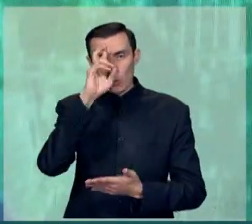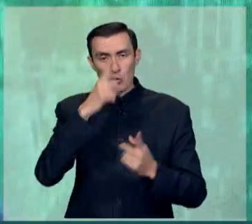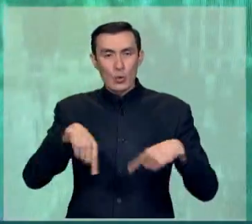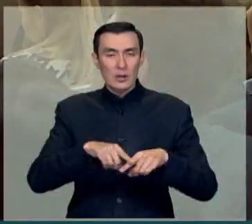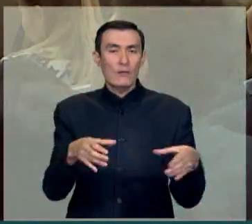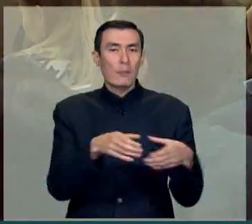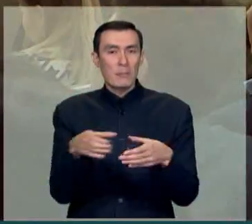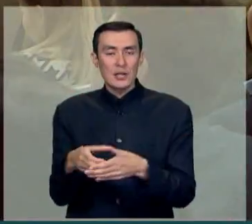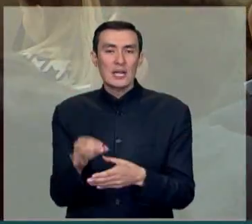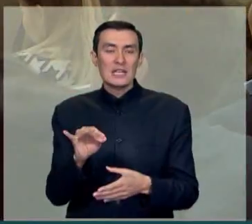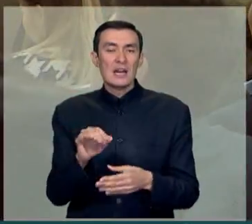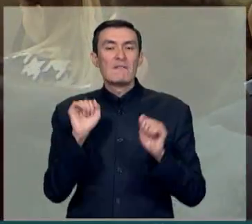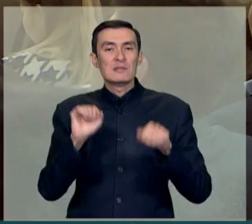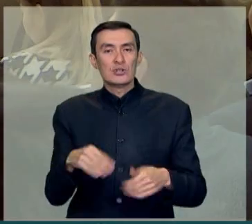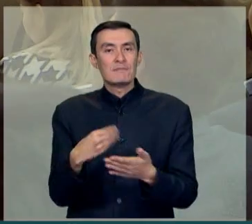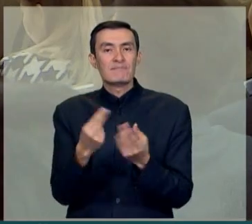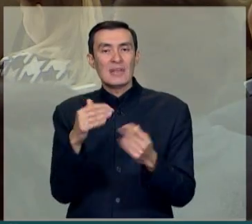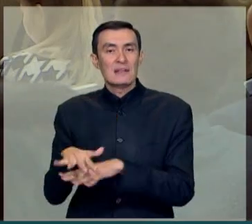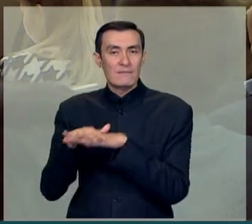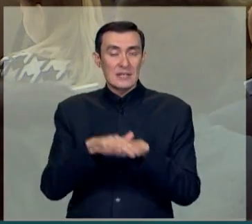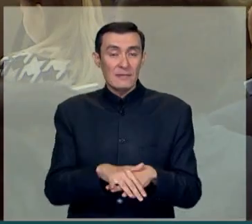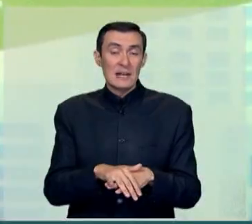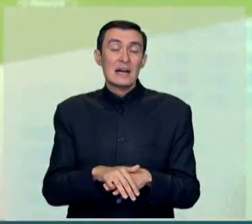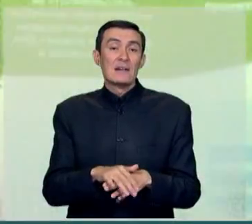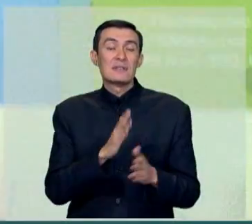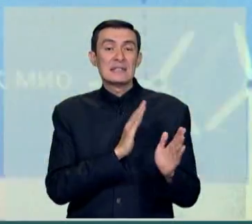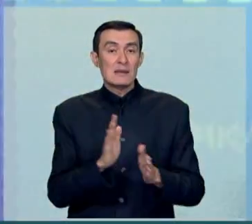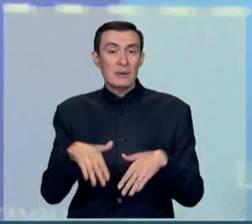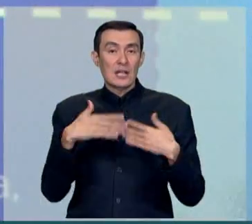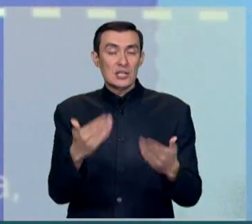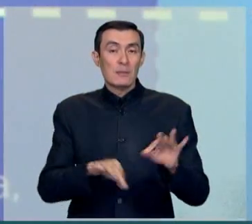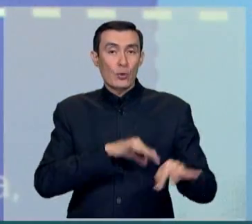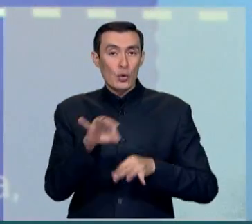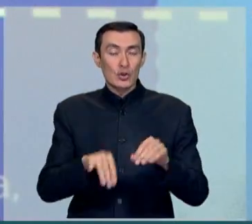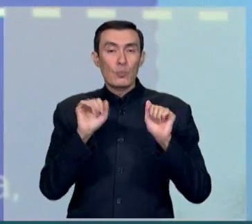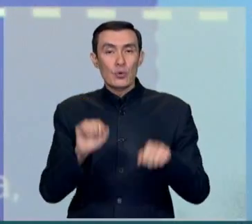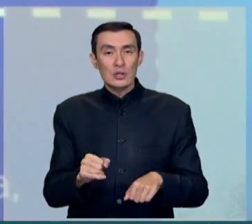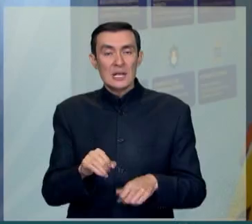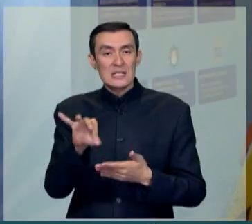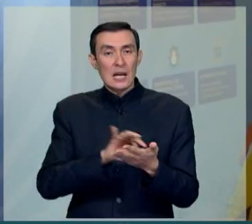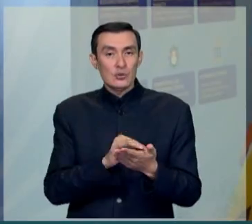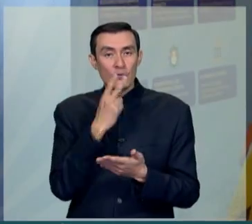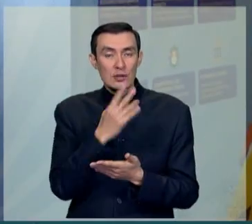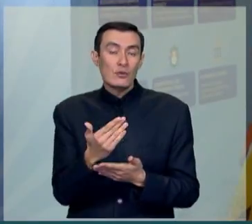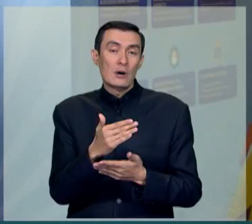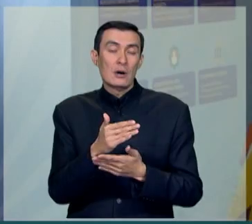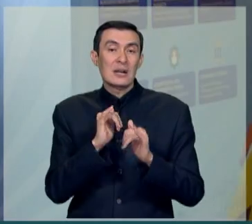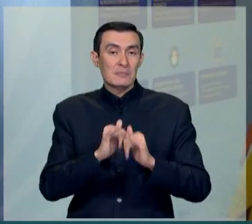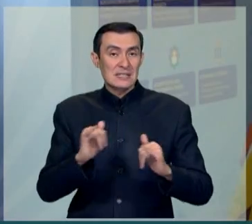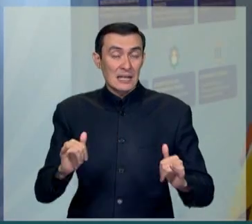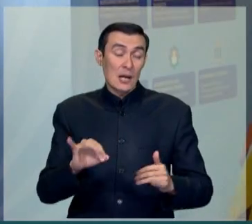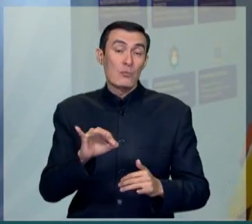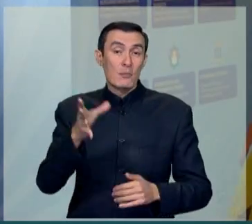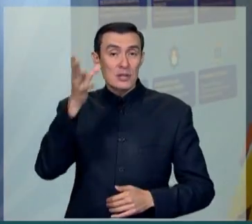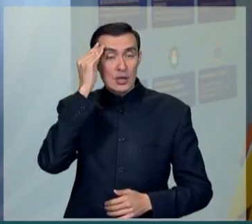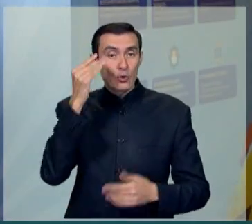компаний и потенциальных инвесторов системе инвестор предложивший проект сможет отслеживать ход его распространения по мнению